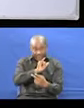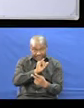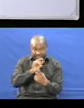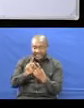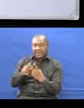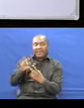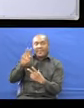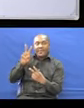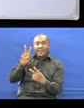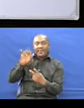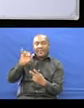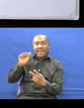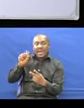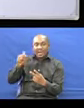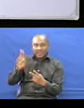Utashi